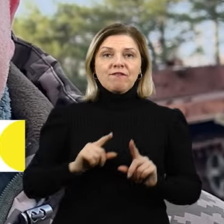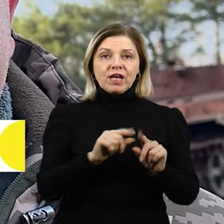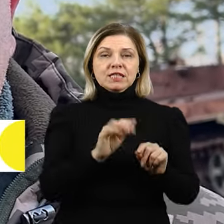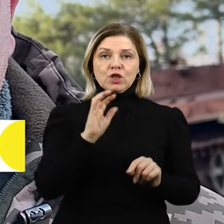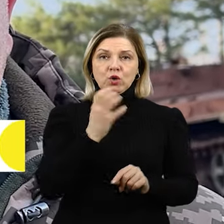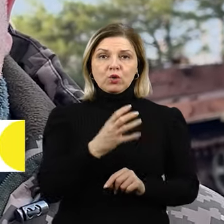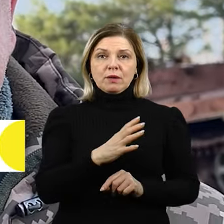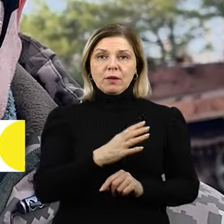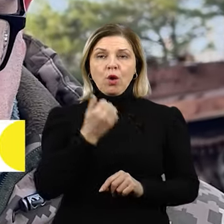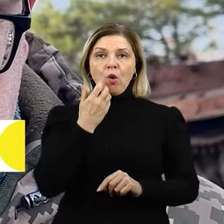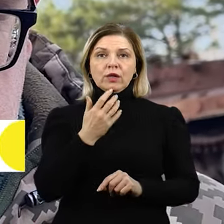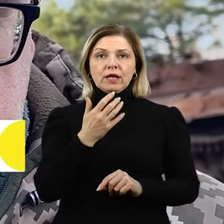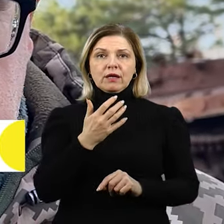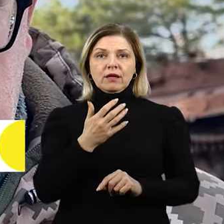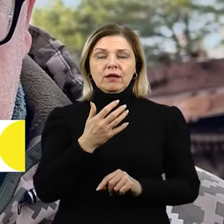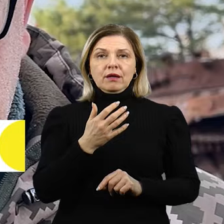коли колона